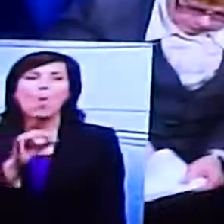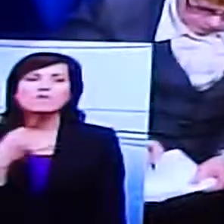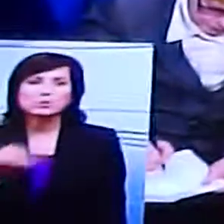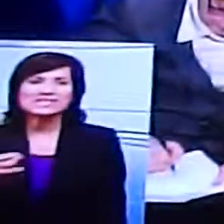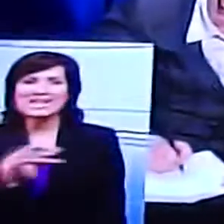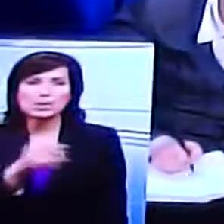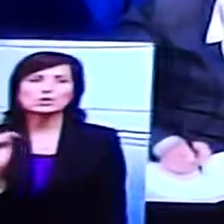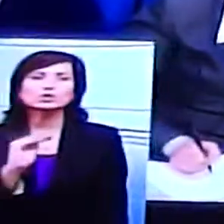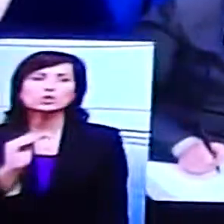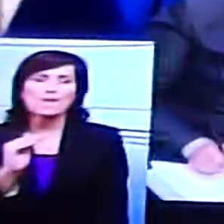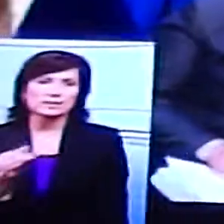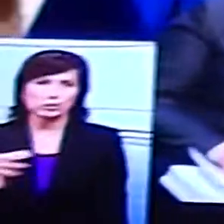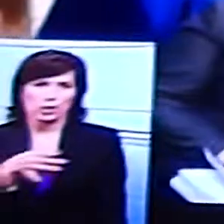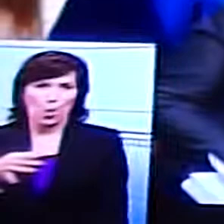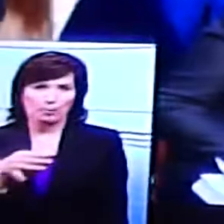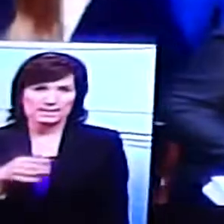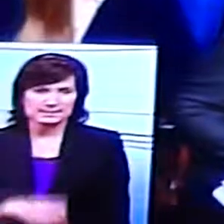район Житомирської області,